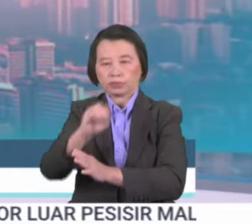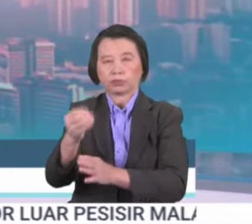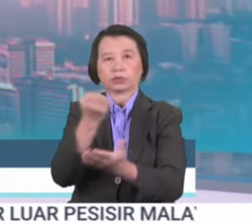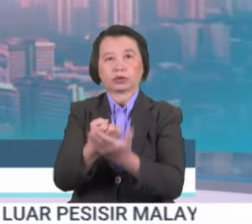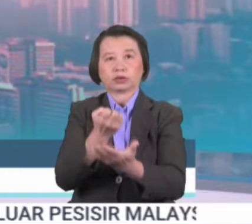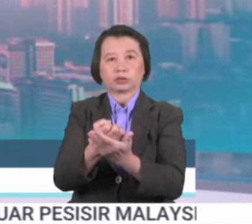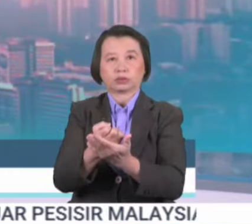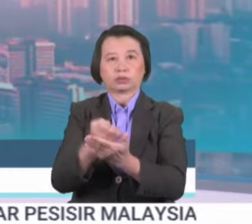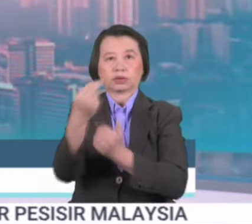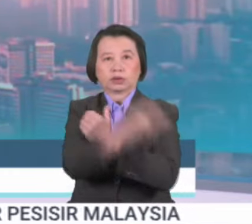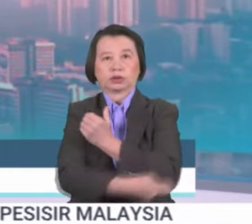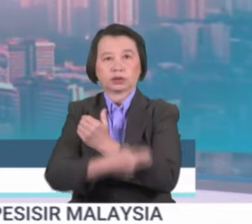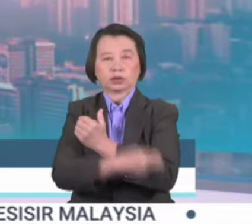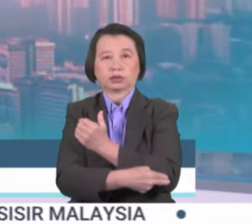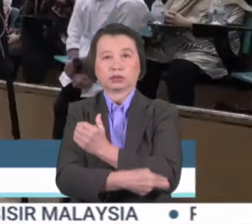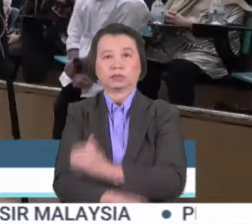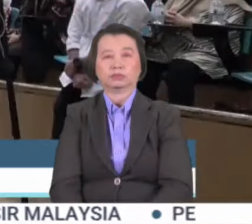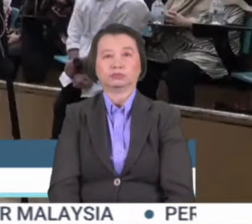ekonomi negara.